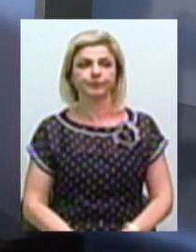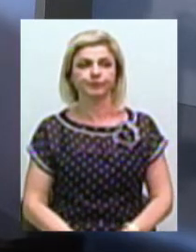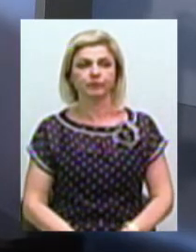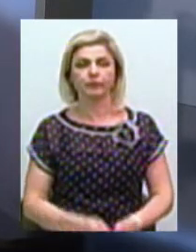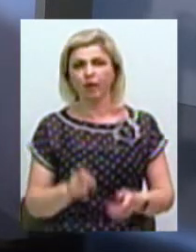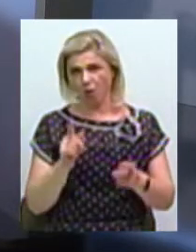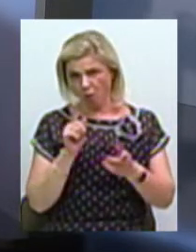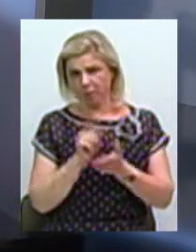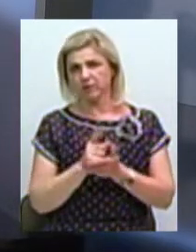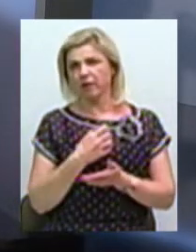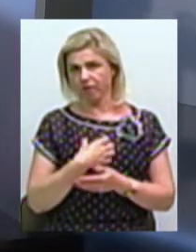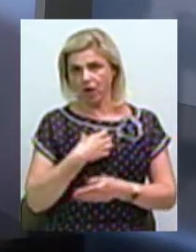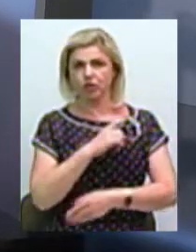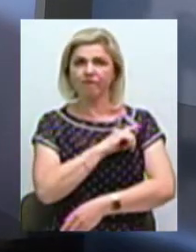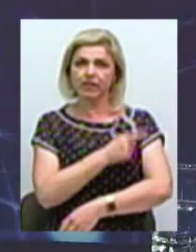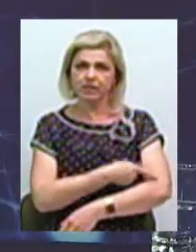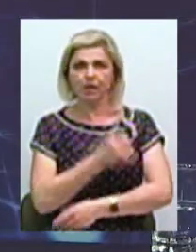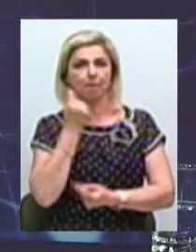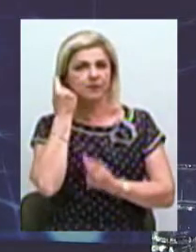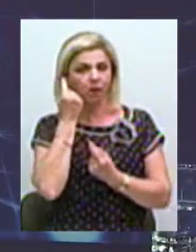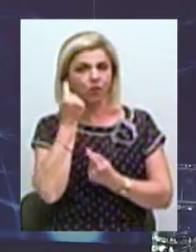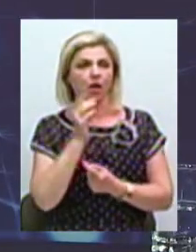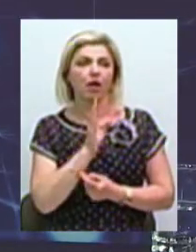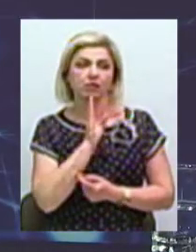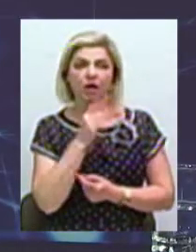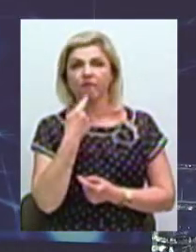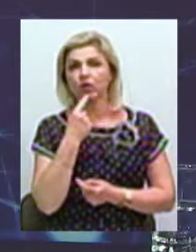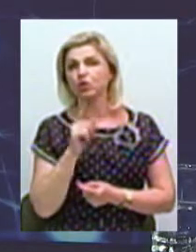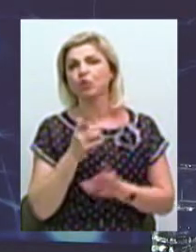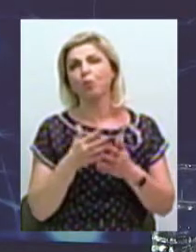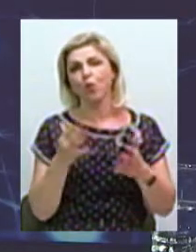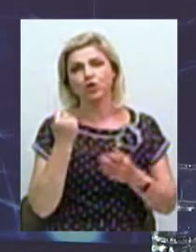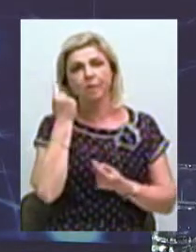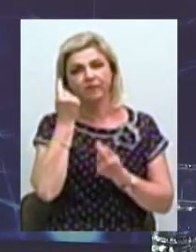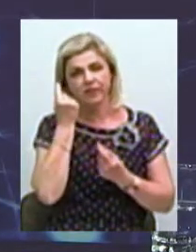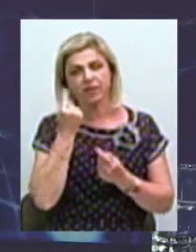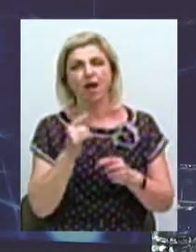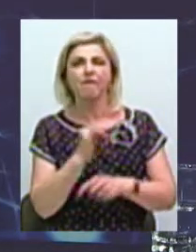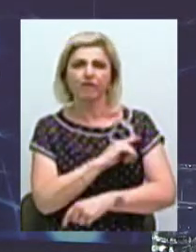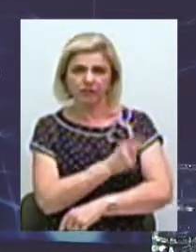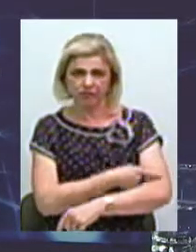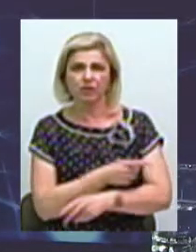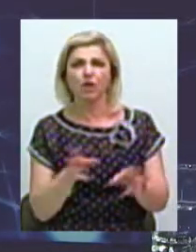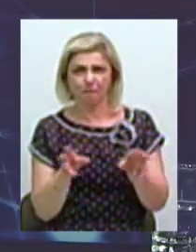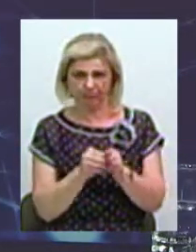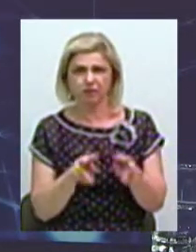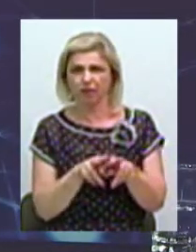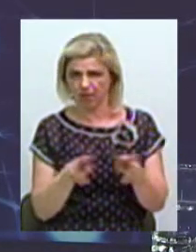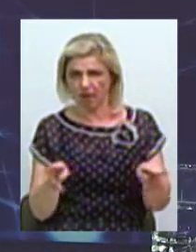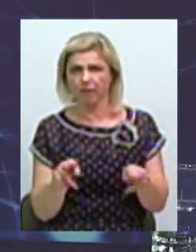і психологічна? Мені кажеться, психологічні, тому що, ну, понятно, що фізичні – це теж, вони невід'ємні на самом деле,